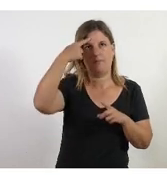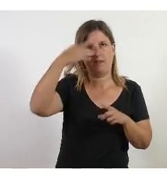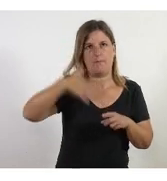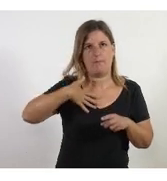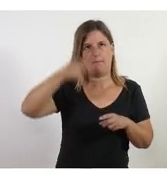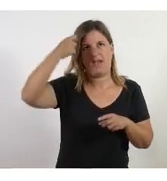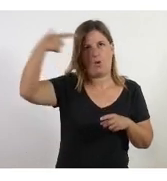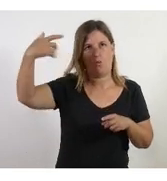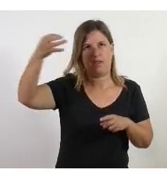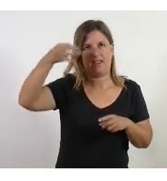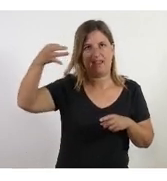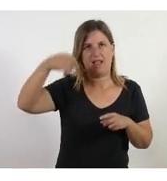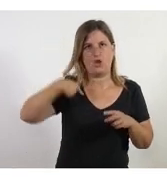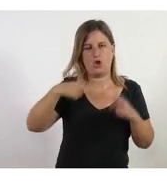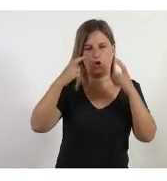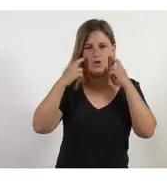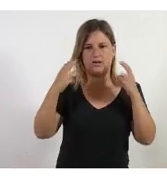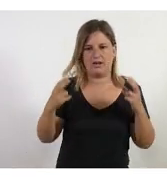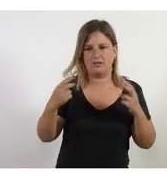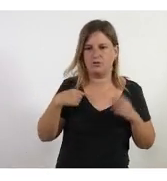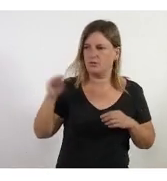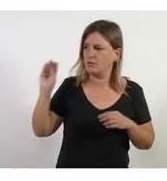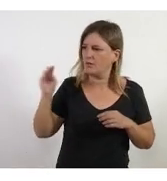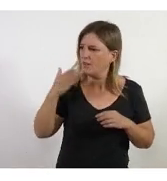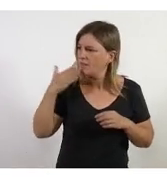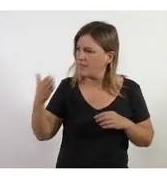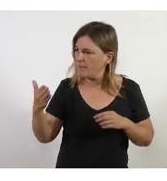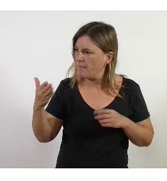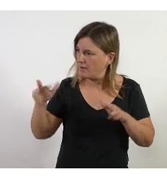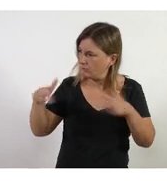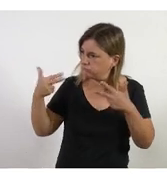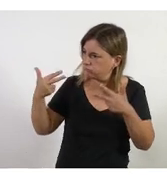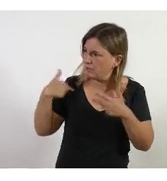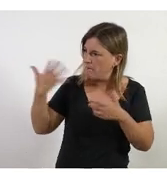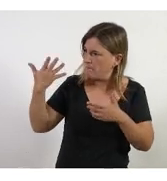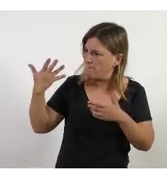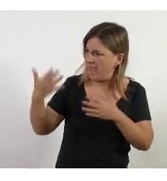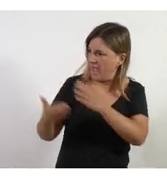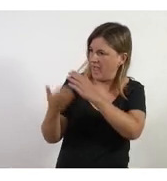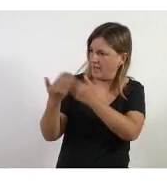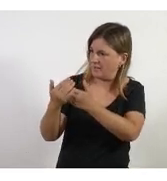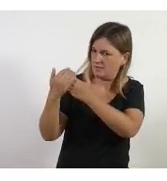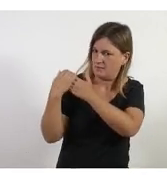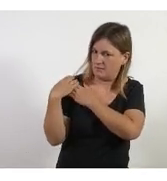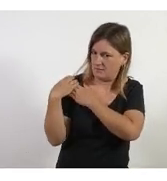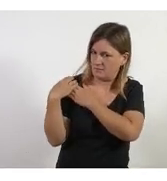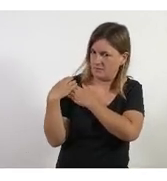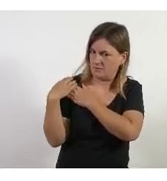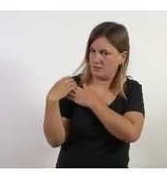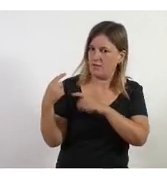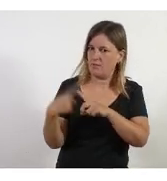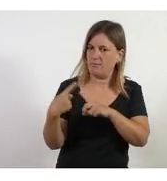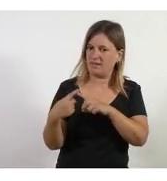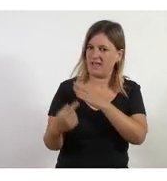relaxar tranquil·lament. Li vaig demanar permís a la senyora per agafar-li la mà i posar-li la mà a l'ombro, a l'espatlla. Per què? Nosaltres